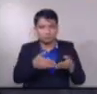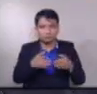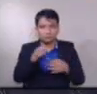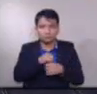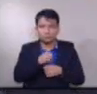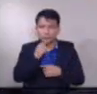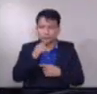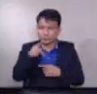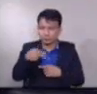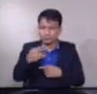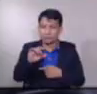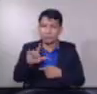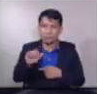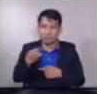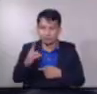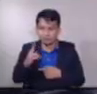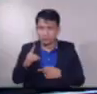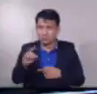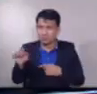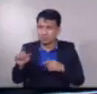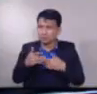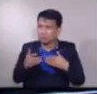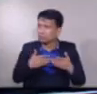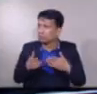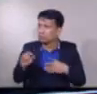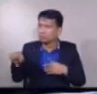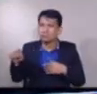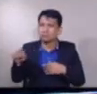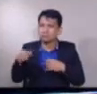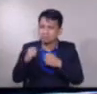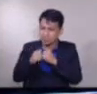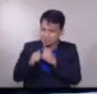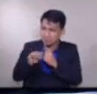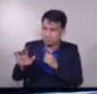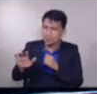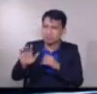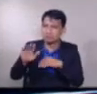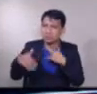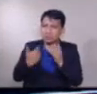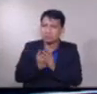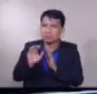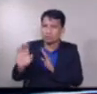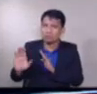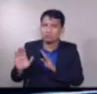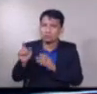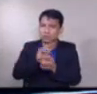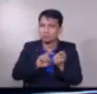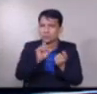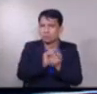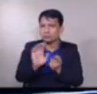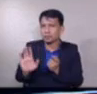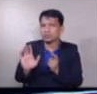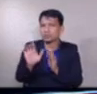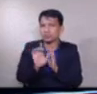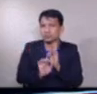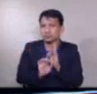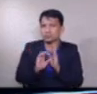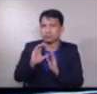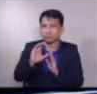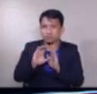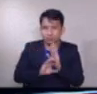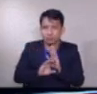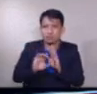ng pahalad. But di parang ano yan, no? Para kayong gawa talaga ng particular o specific na mga constitution